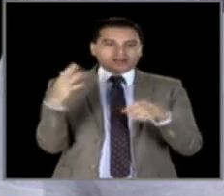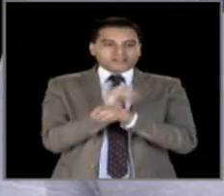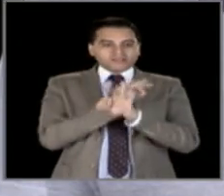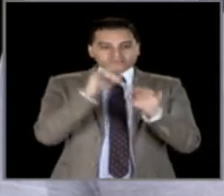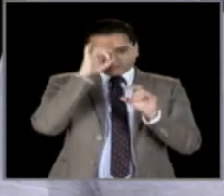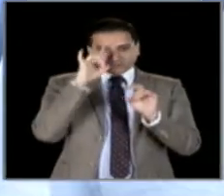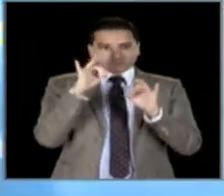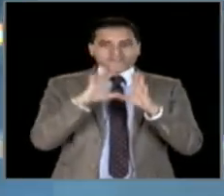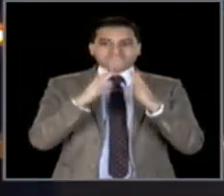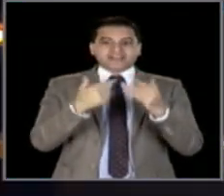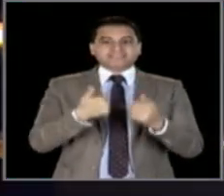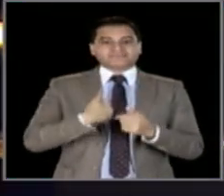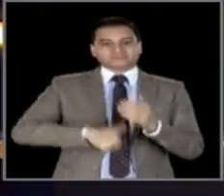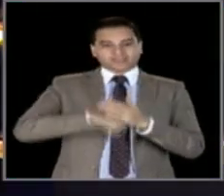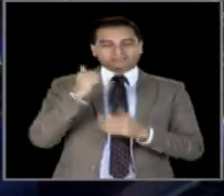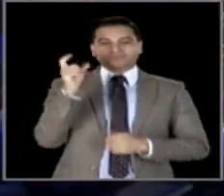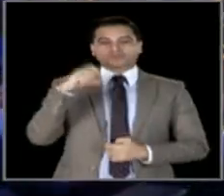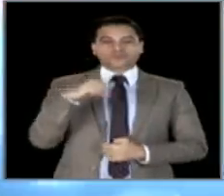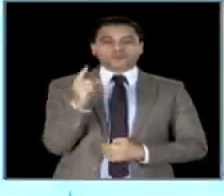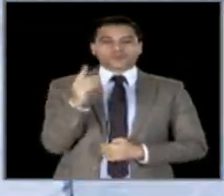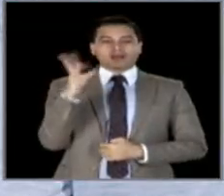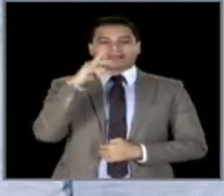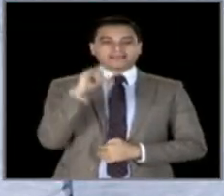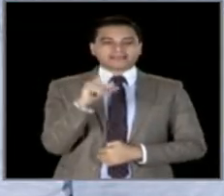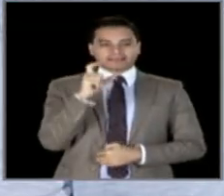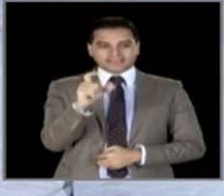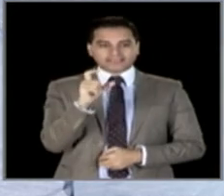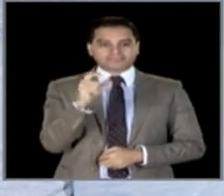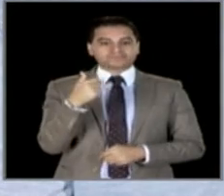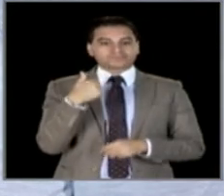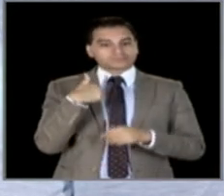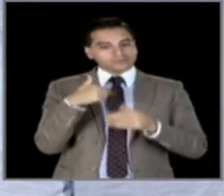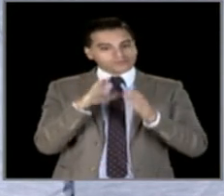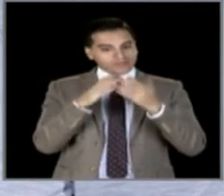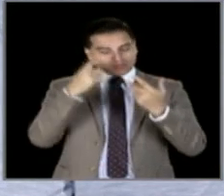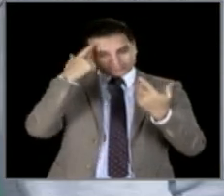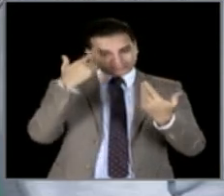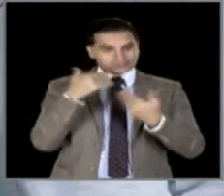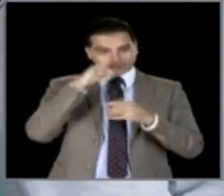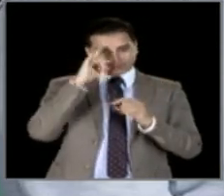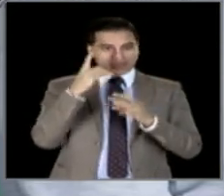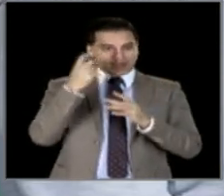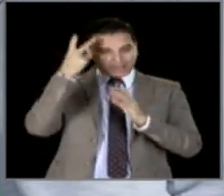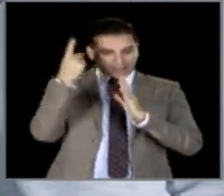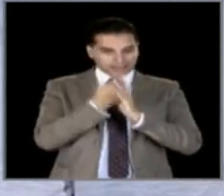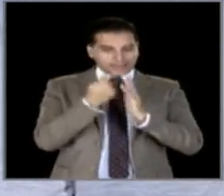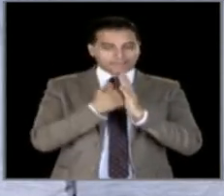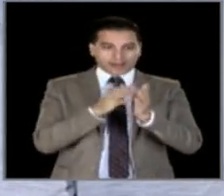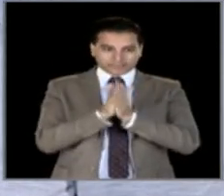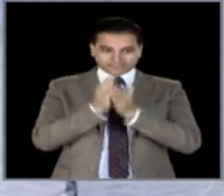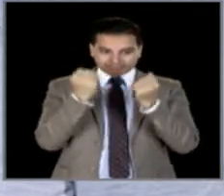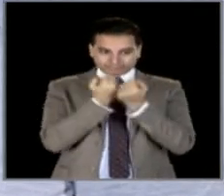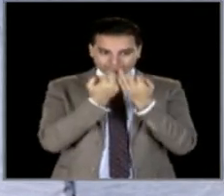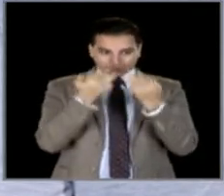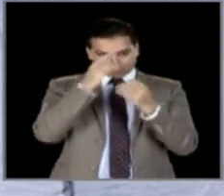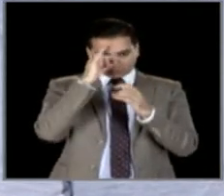شاء الله فريقي يكسب. نور الدين عنتر. بإذن الله النهاردة فريقي معتمد عليا في مجال الأدب، أنا استعدت له بشكل كويس وبإذن الله